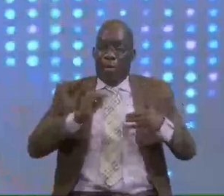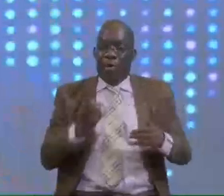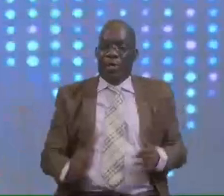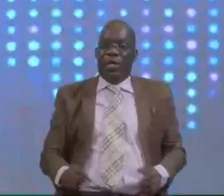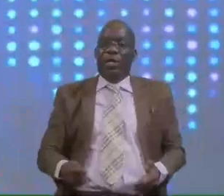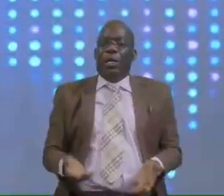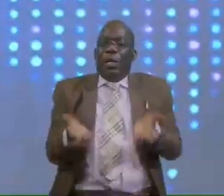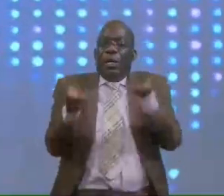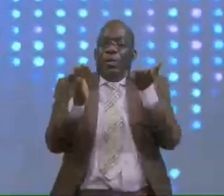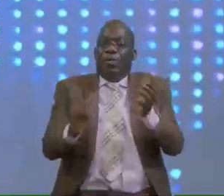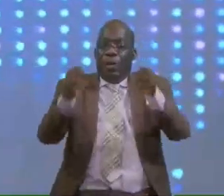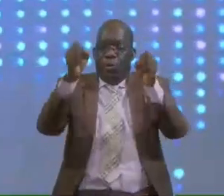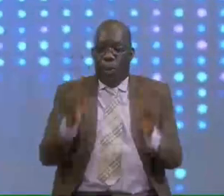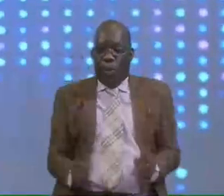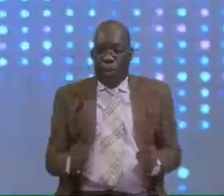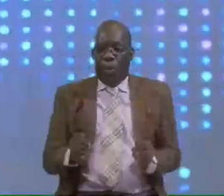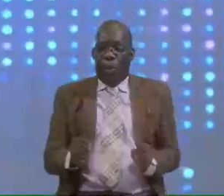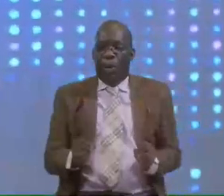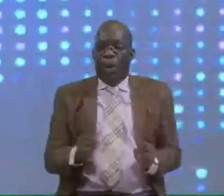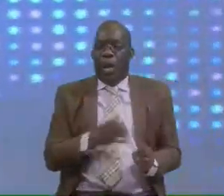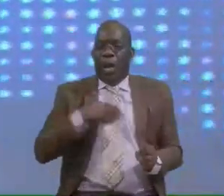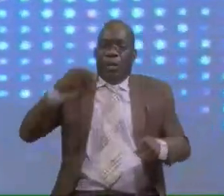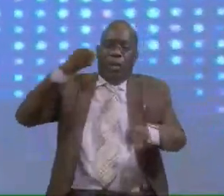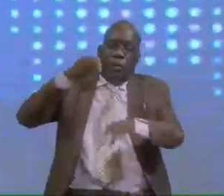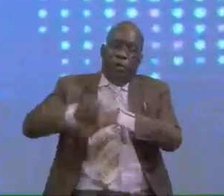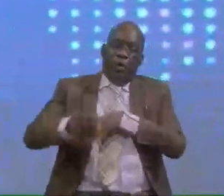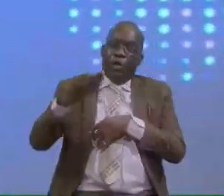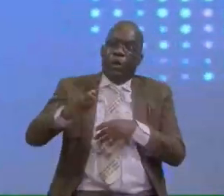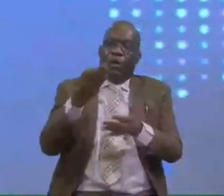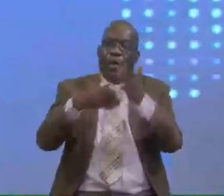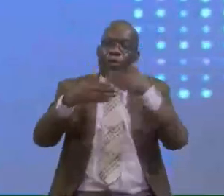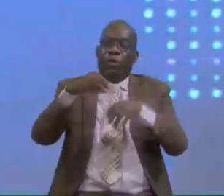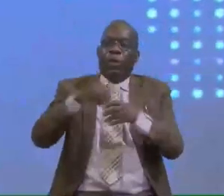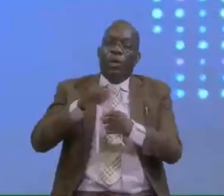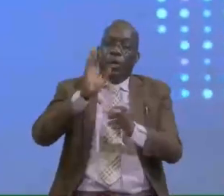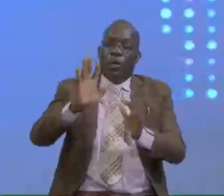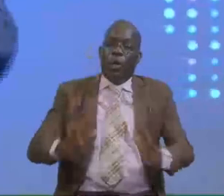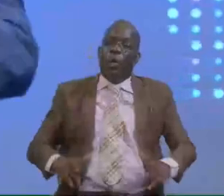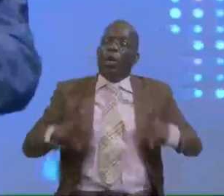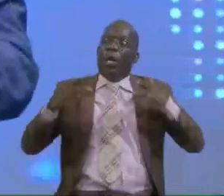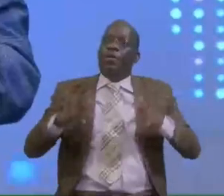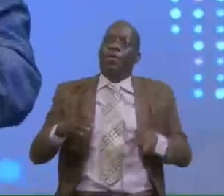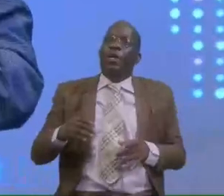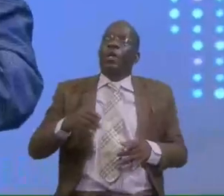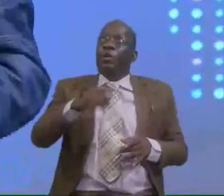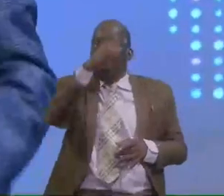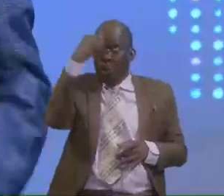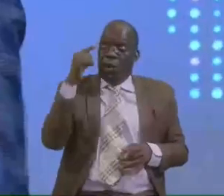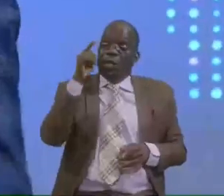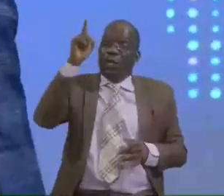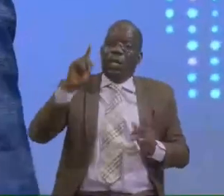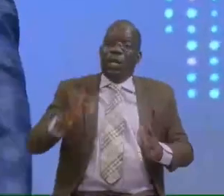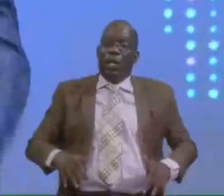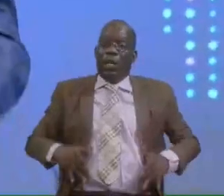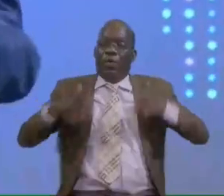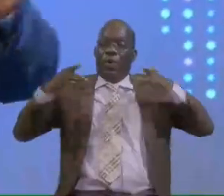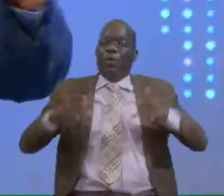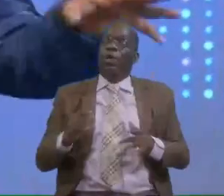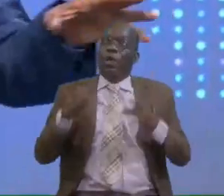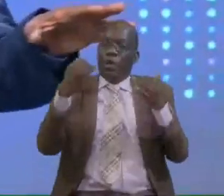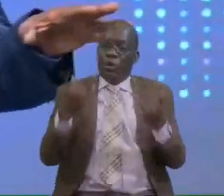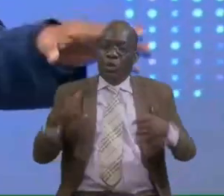la puissance d'élévation et la force du ciel dans ta vie. Parce qu'il vit aujourd'hui, il